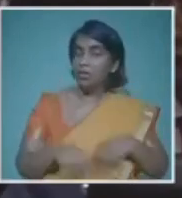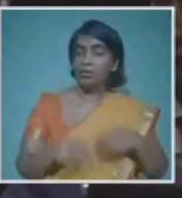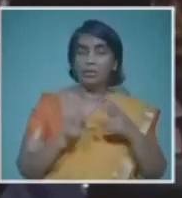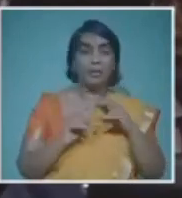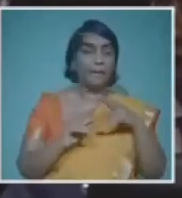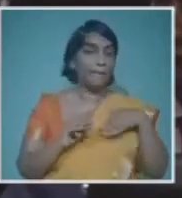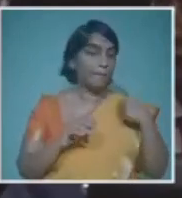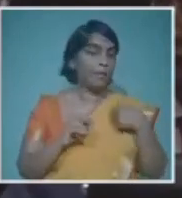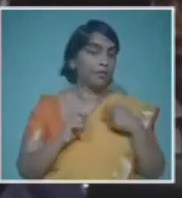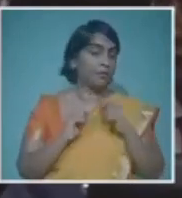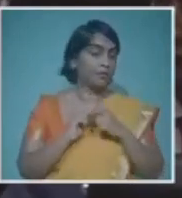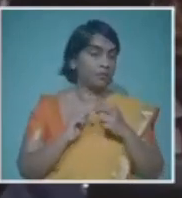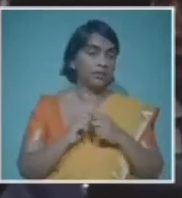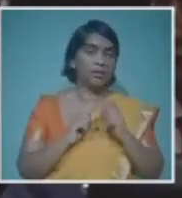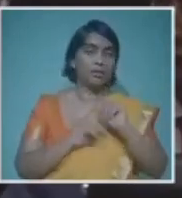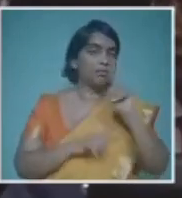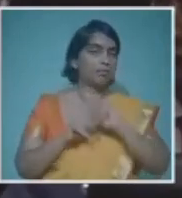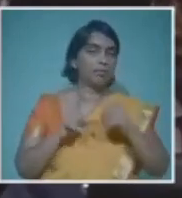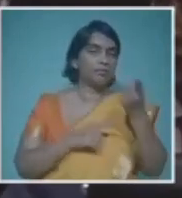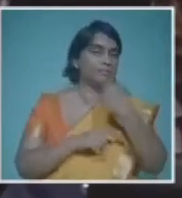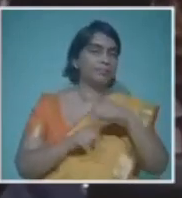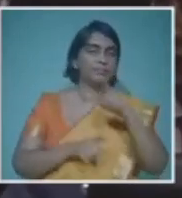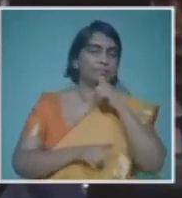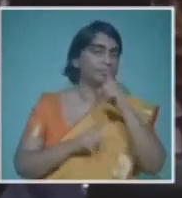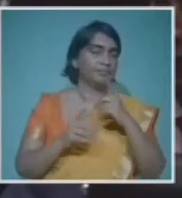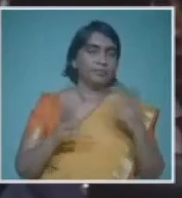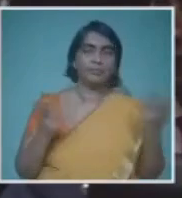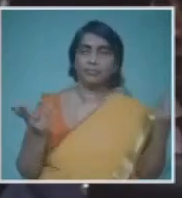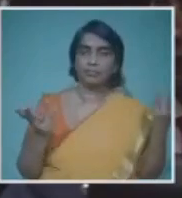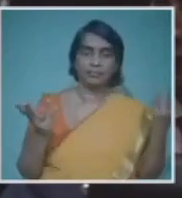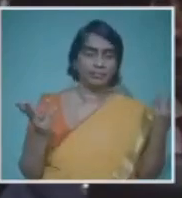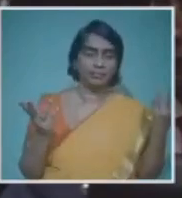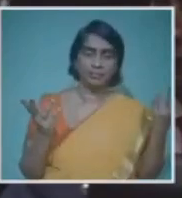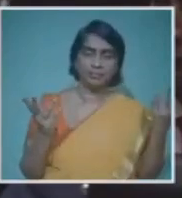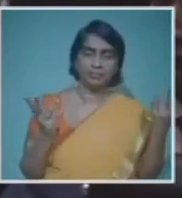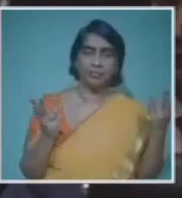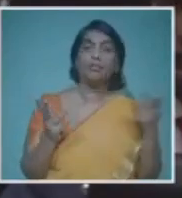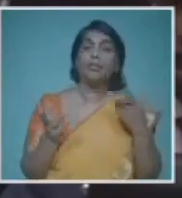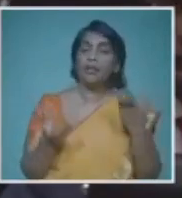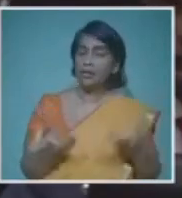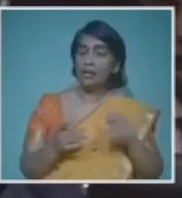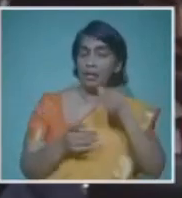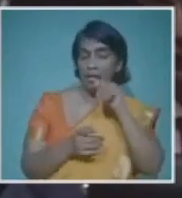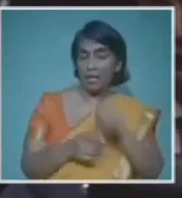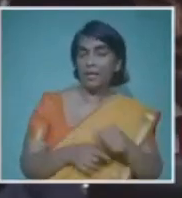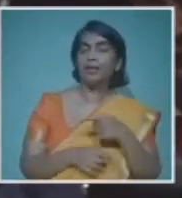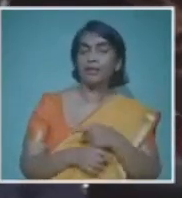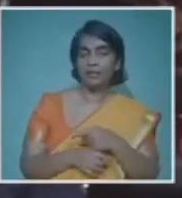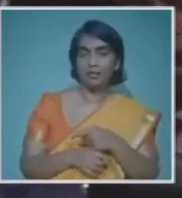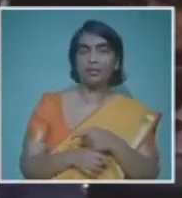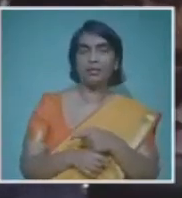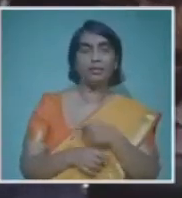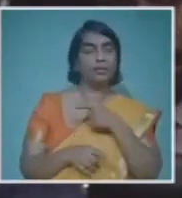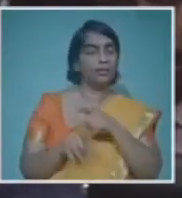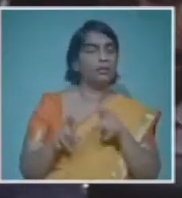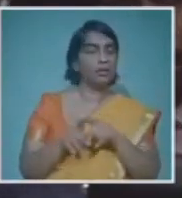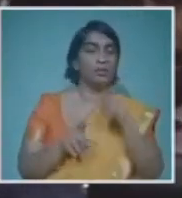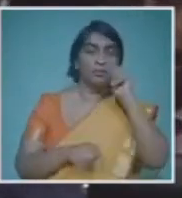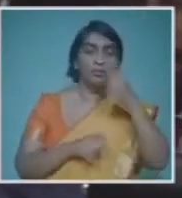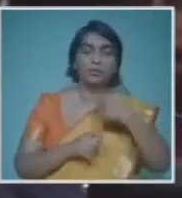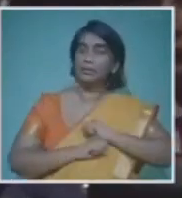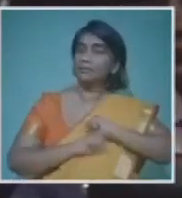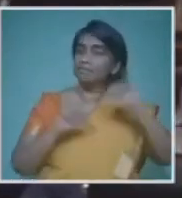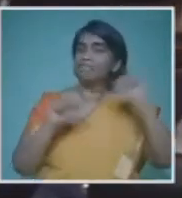බලපාපු වංචා දූෂණ ගැන මේ පාර්ලිමේන්තුවේ කවුරුවක් කතා කරන්නේ නැහැ. ඒක තමයි මේකේ යථාර්ථය තියෙන්නේ. ඒක නිසා තමයි ජනතාව